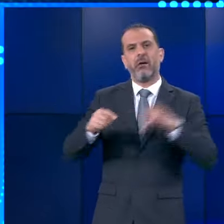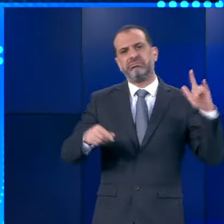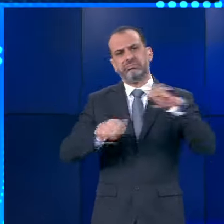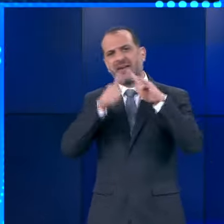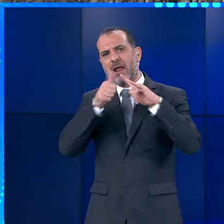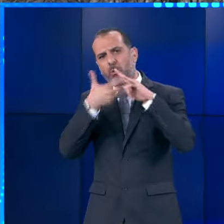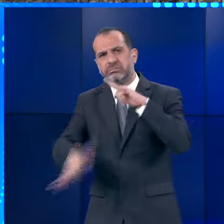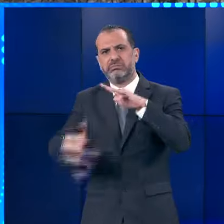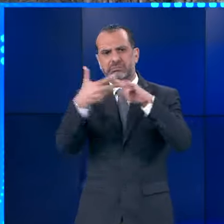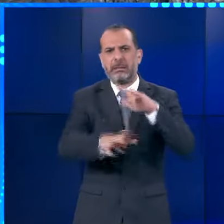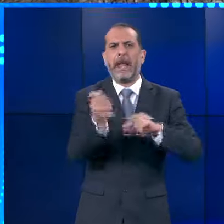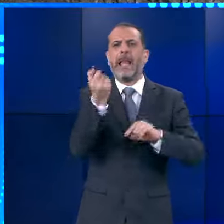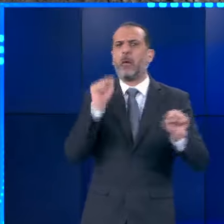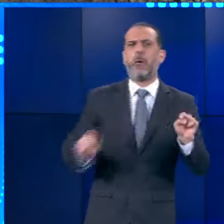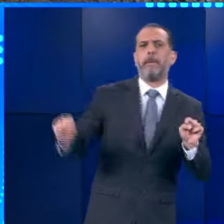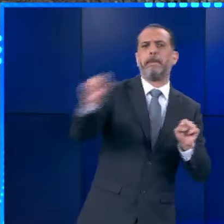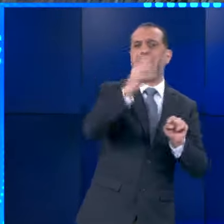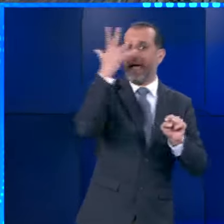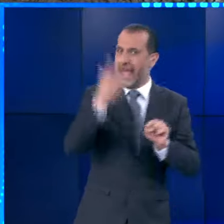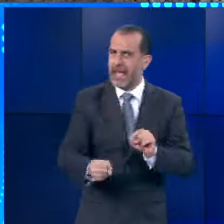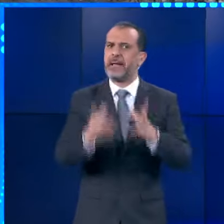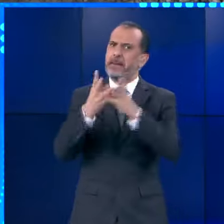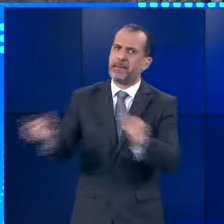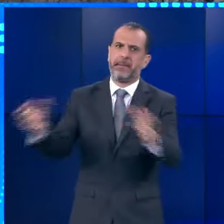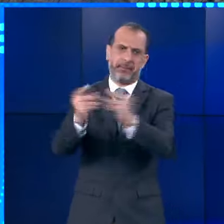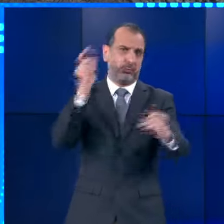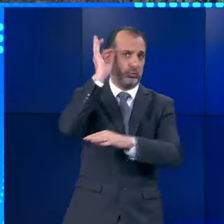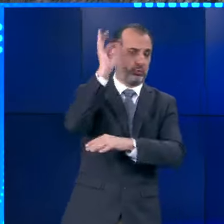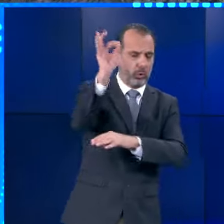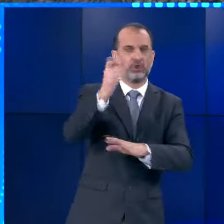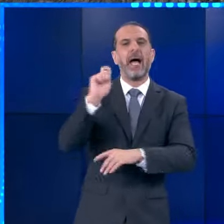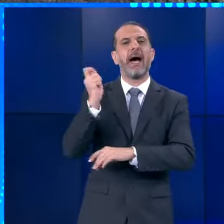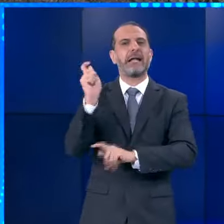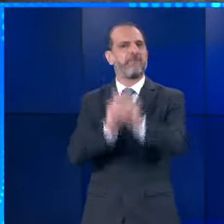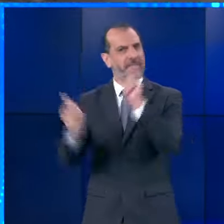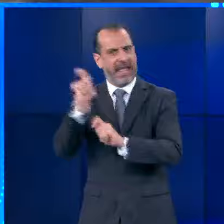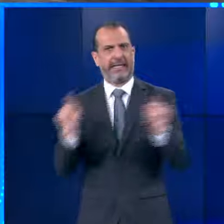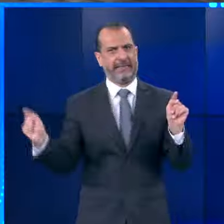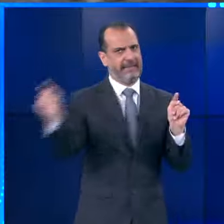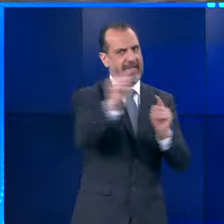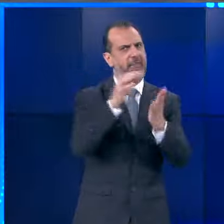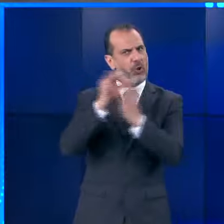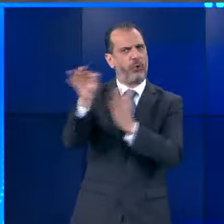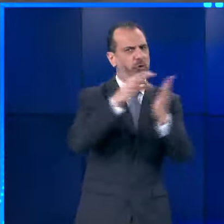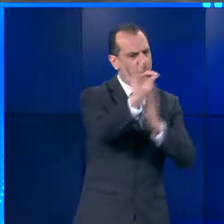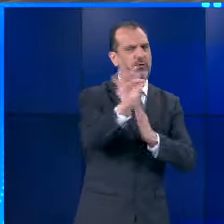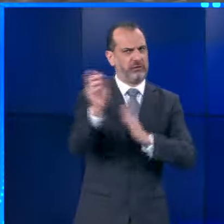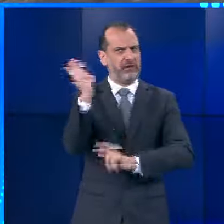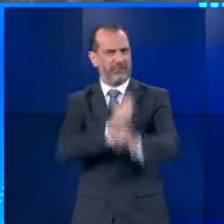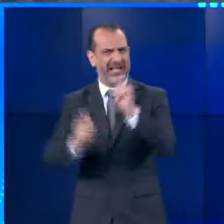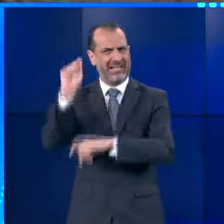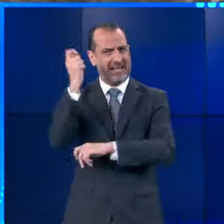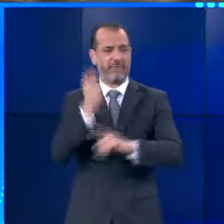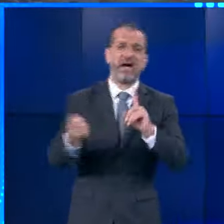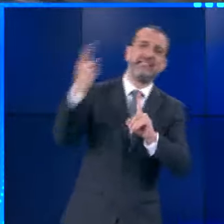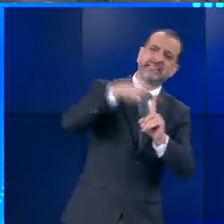αεροσκάφη, προκειμένου να σβήσουν τις τελευταίες αιστείες φωτιάς. Γίνεται αποκατάσταση του ηλεκτρικού ρεύματος σε ορισμένες περιοχές. Σε άλλες περιοχές γίνεται και